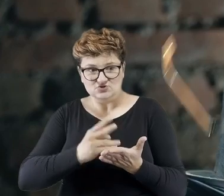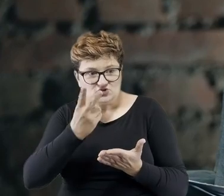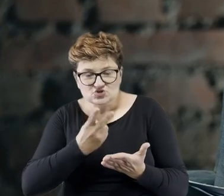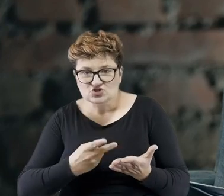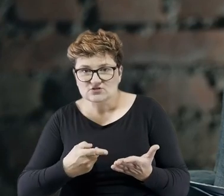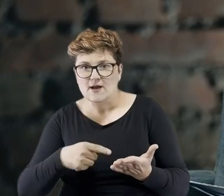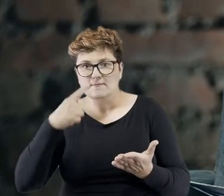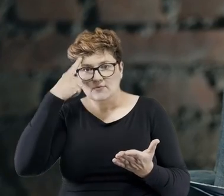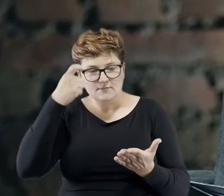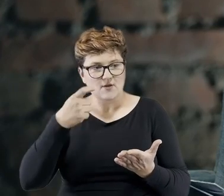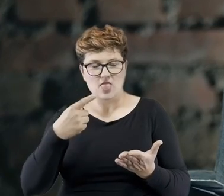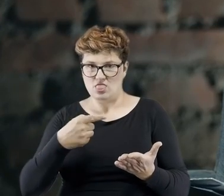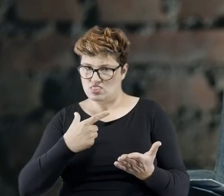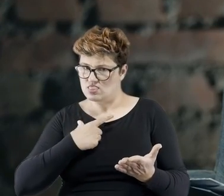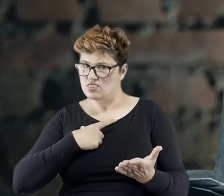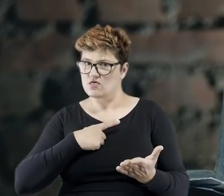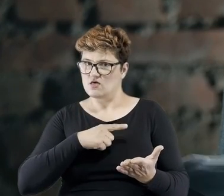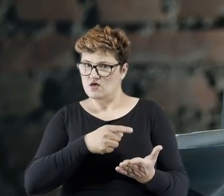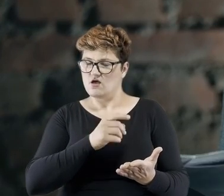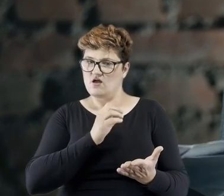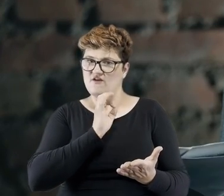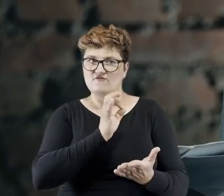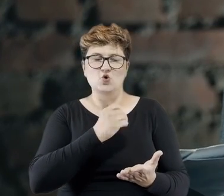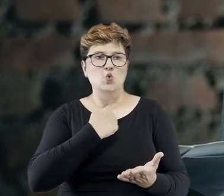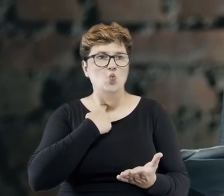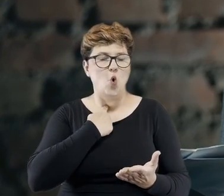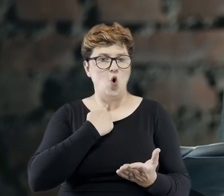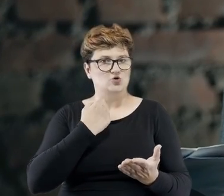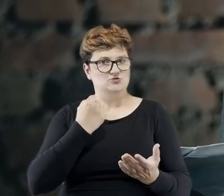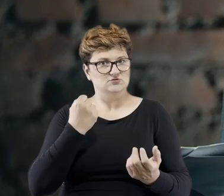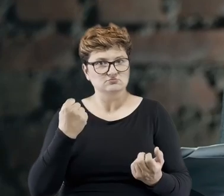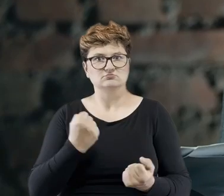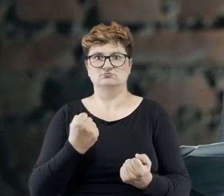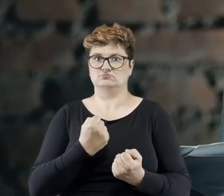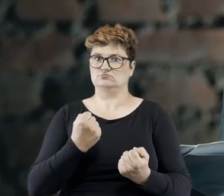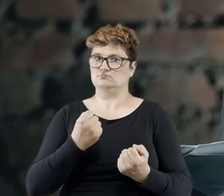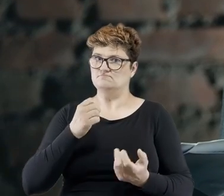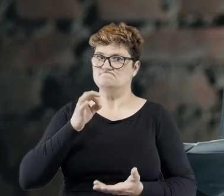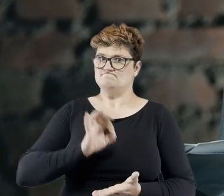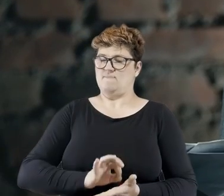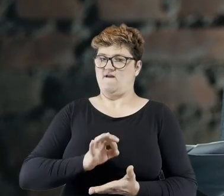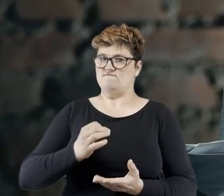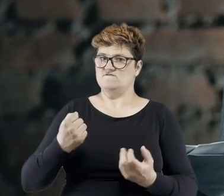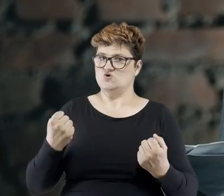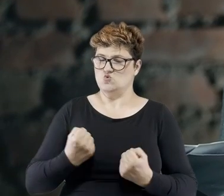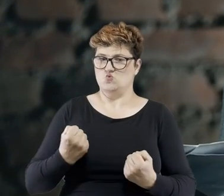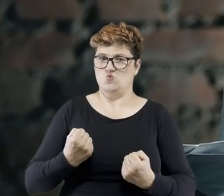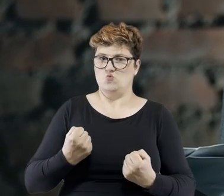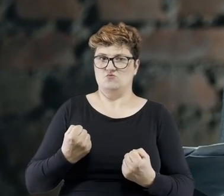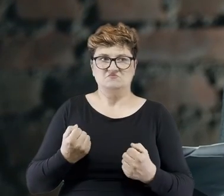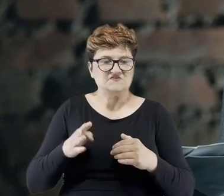pamiętają, że w tych listach ona jest, no, pamiętają ten głos, prawda? Taki głos niezwykle pewny siebie,